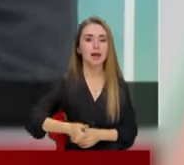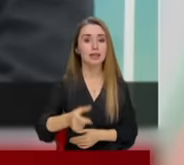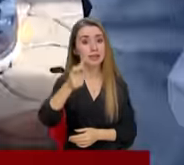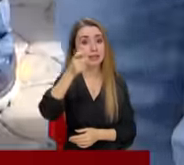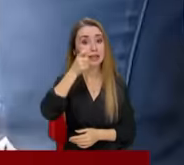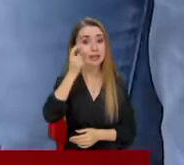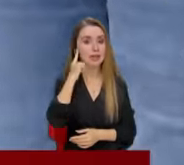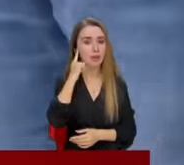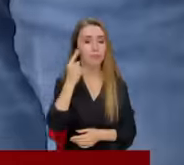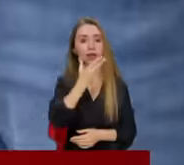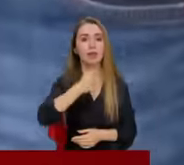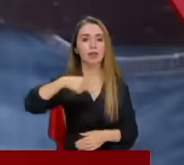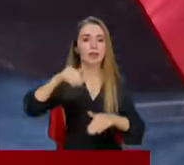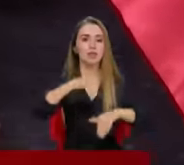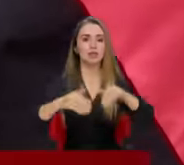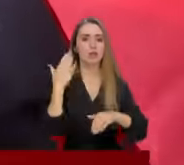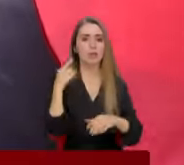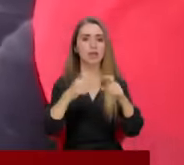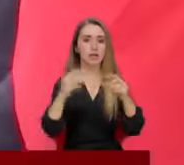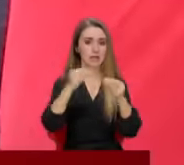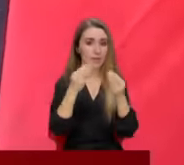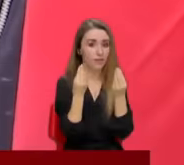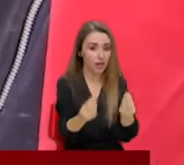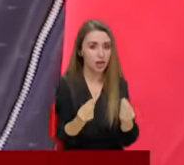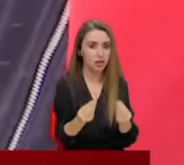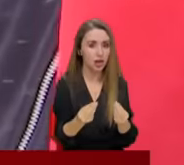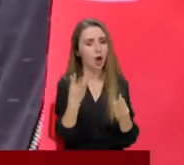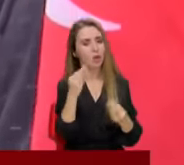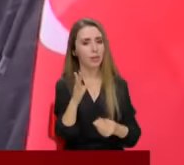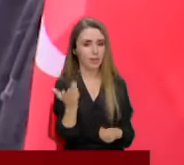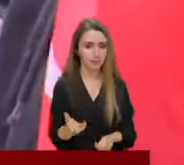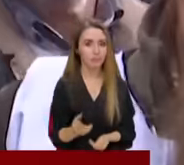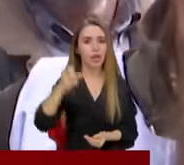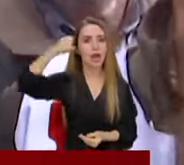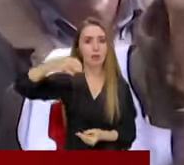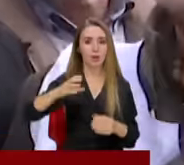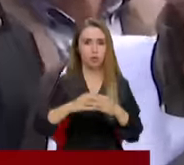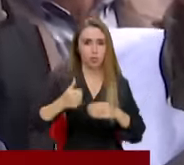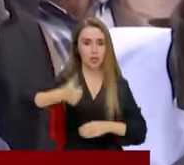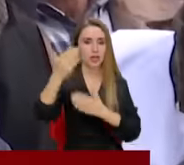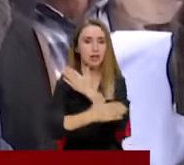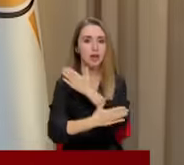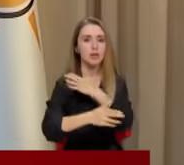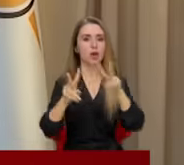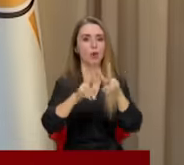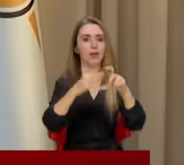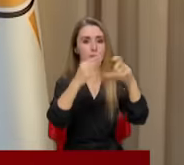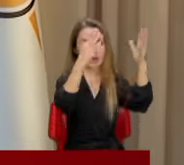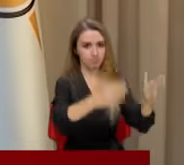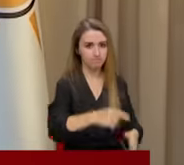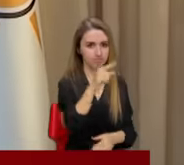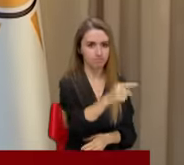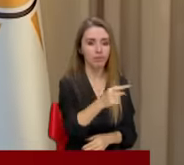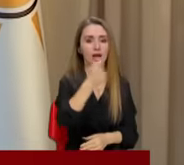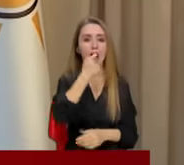dikkatli dinleyelim. Emekliye seçim öncesi seyyanen zam verileceği kulislere yansımıştı. AK Parti Grup Başkan Vekili Muhammed Emin Akbaşoğlu